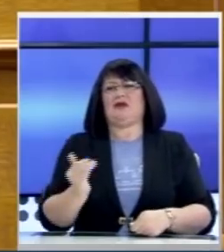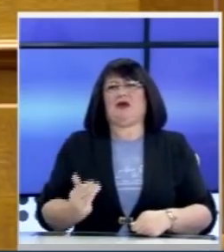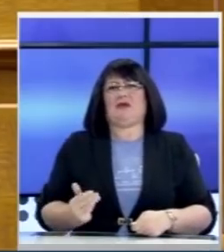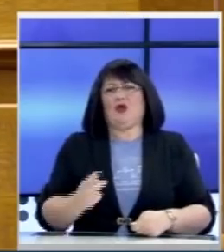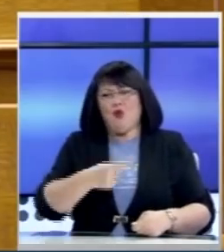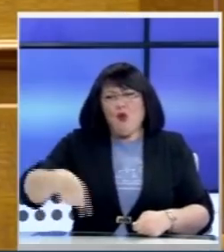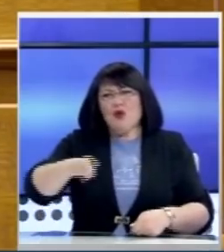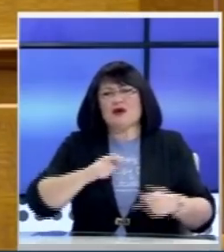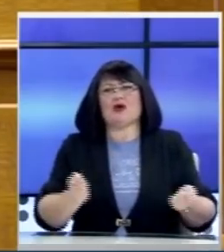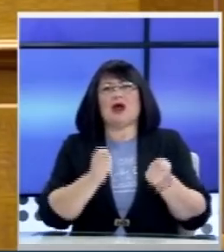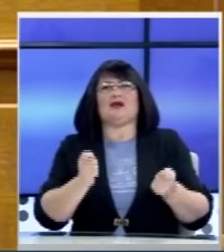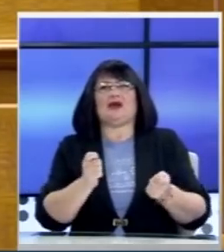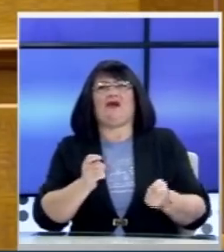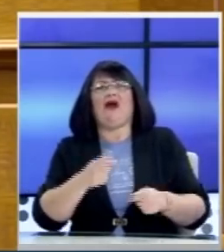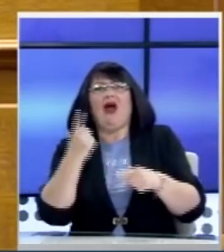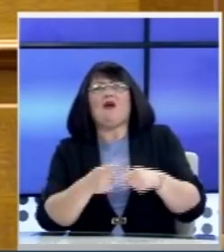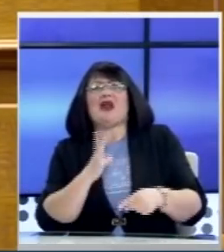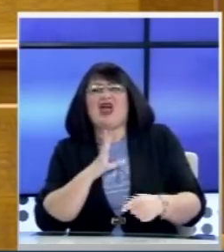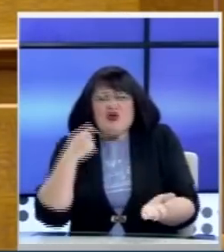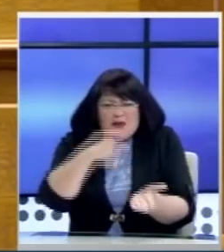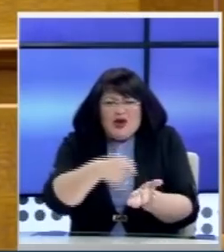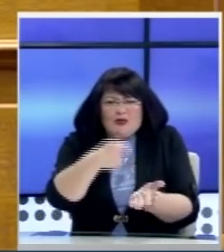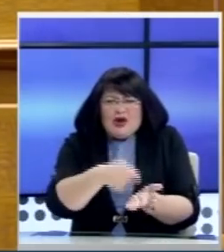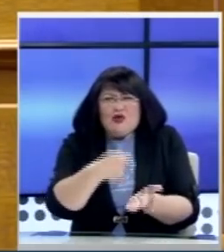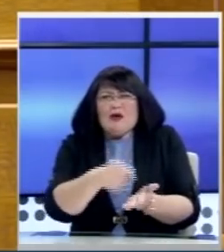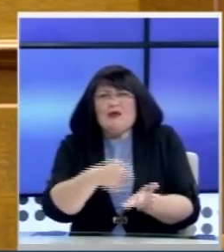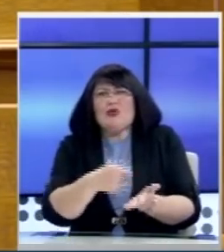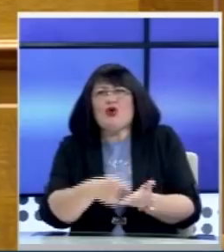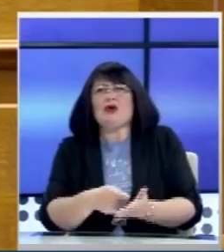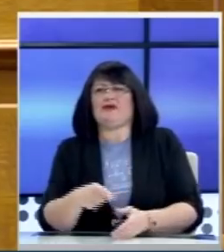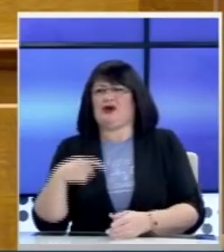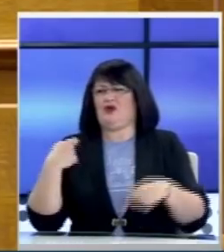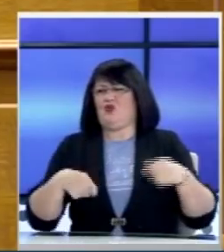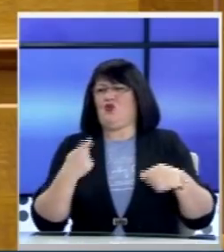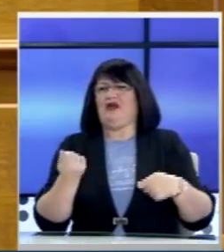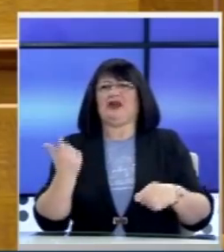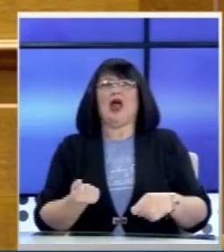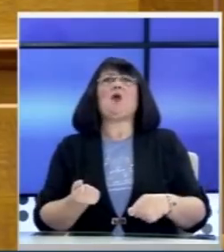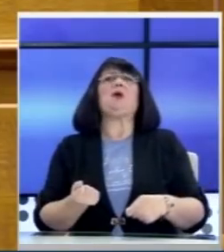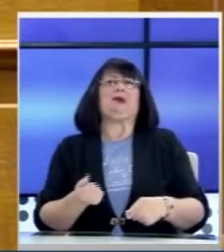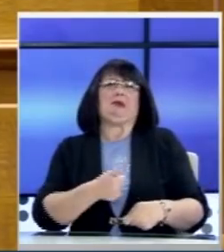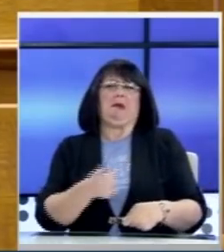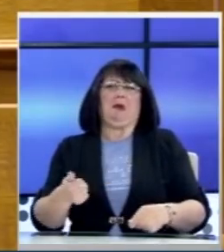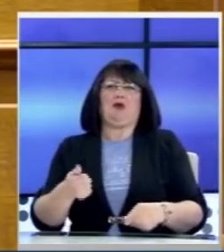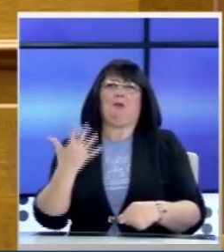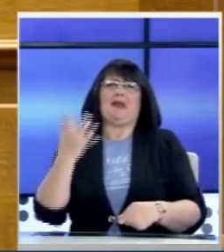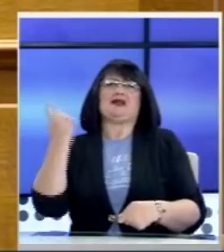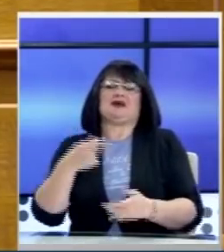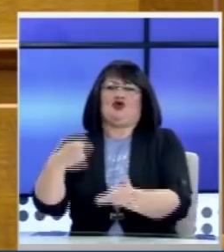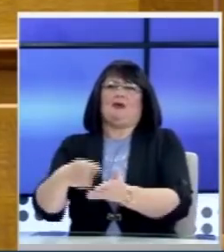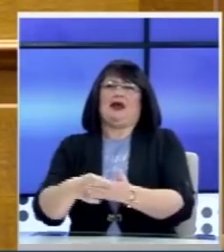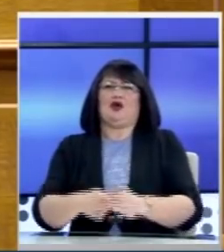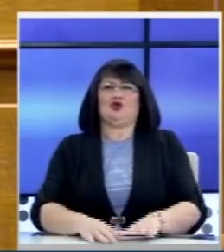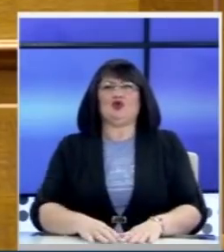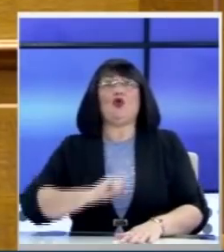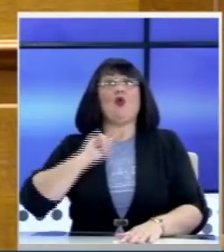πάνω. Όπως σε πολλούς άλλους τομείς, έτσι και εδώ, βήμα το βήμα, όλοι σας, όταν καθίσατε στην